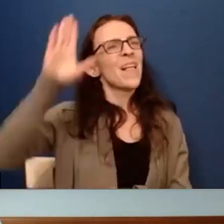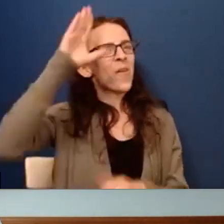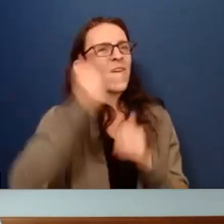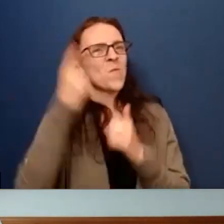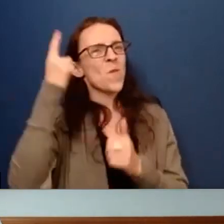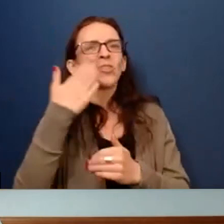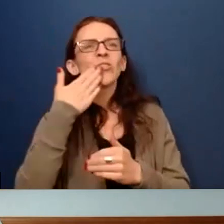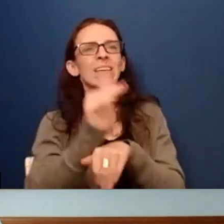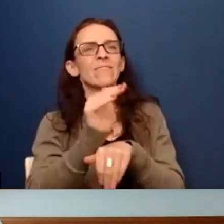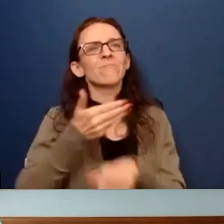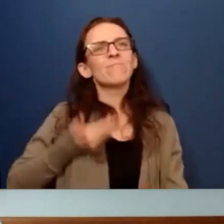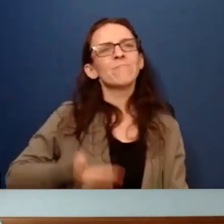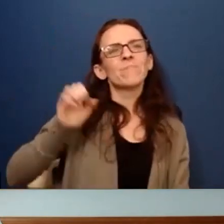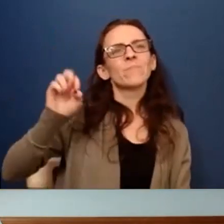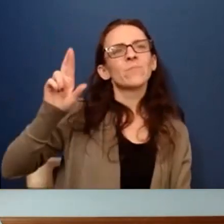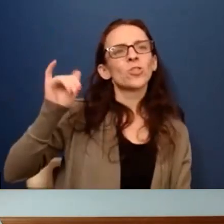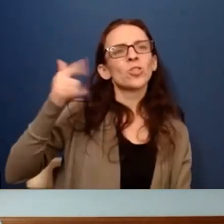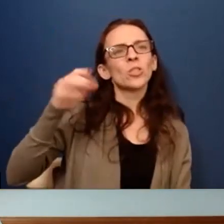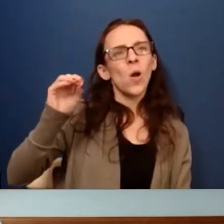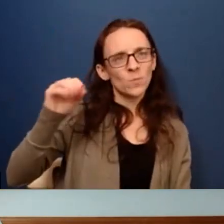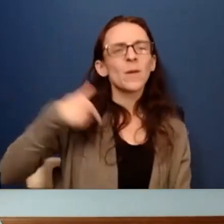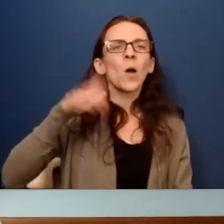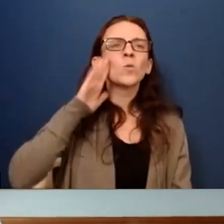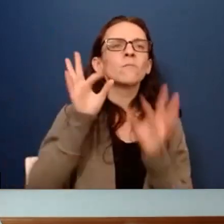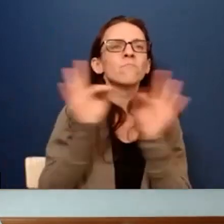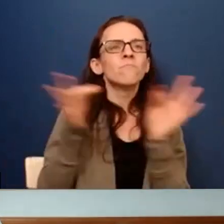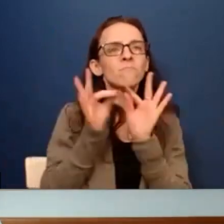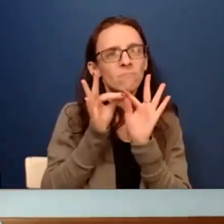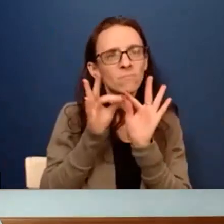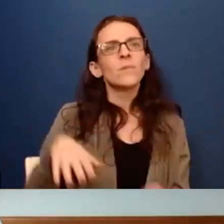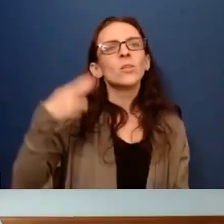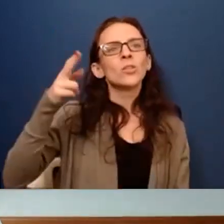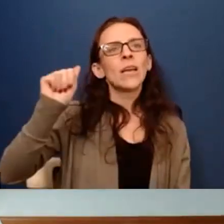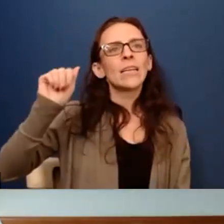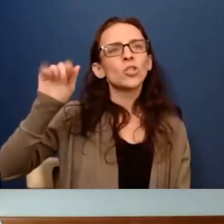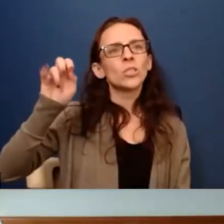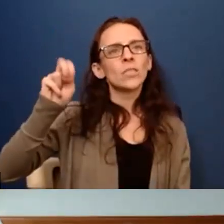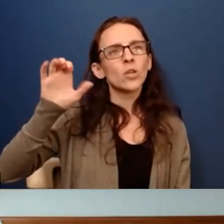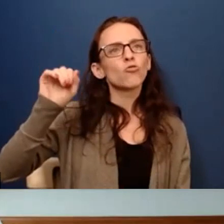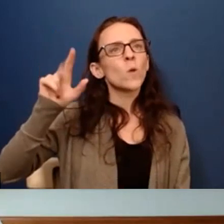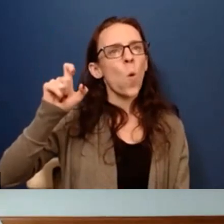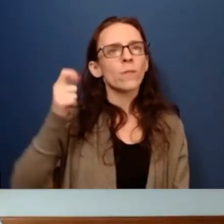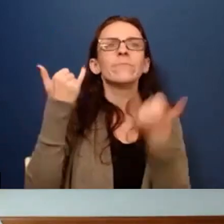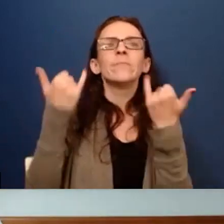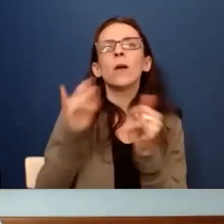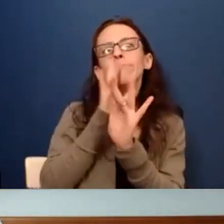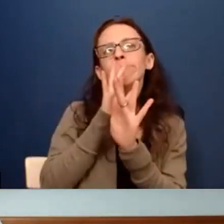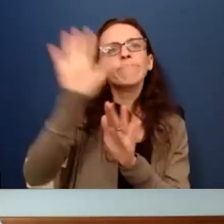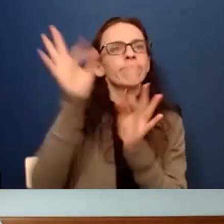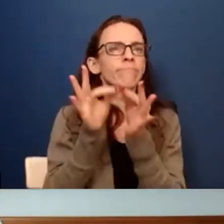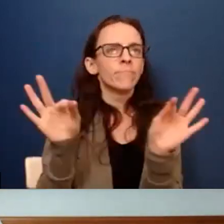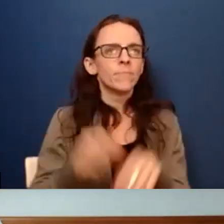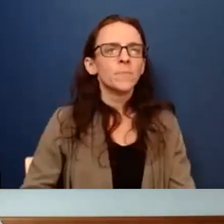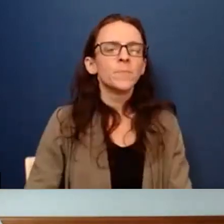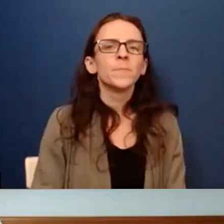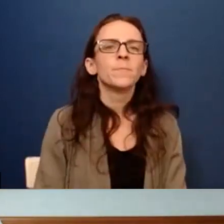is Sergio Saint-Hilaire, Haitian Creole interpreter. Nous contents encore aujourd'hui pour nous entrer dans la conversation avec vous, pour nous faire connaître